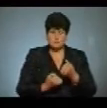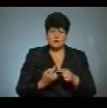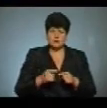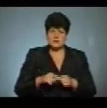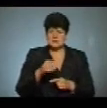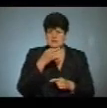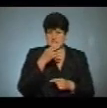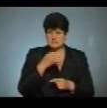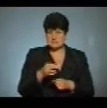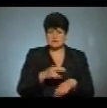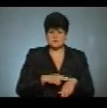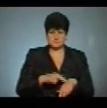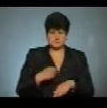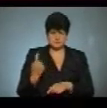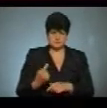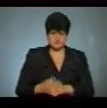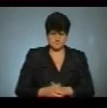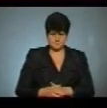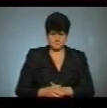речник Нацполіції області Сергій Крета.